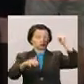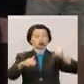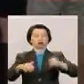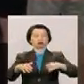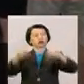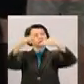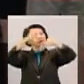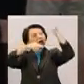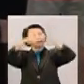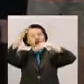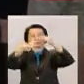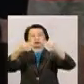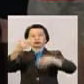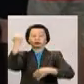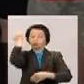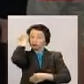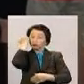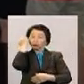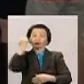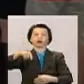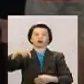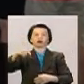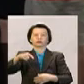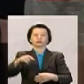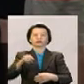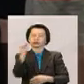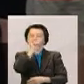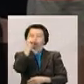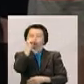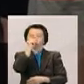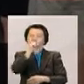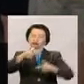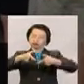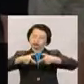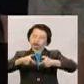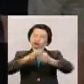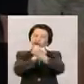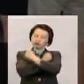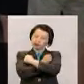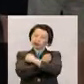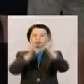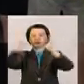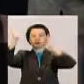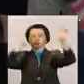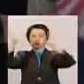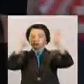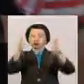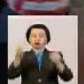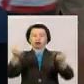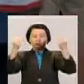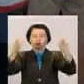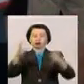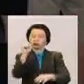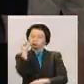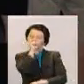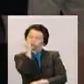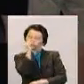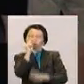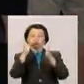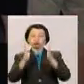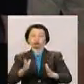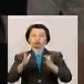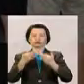Kehakiman untuk menyaksikan konsert yang istimewa, konsert Sayang Malaysia. Dan ramai barisan artis akan